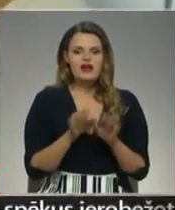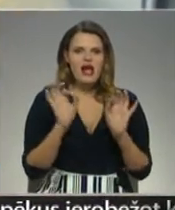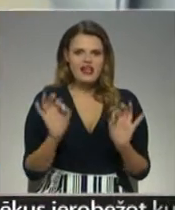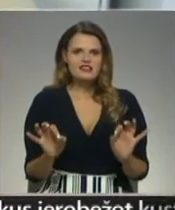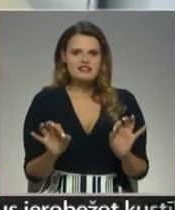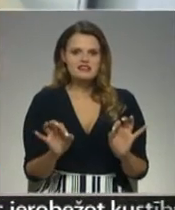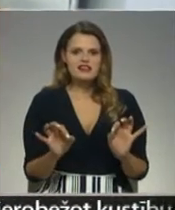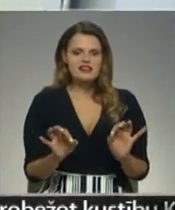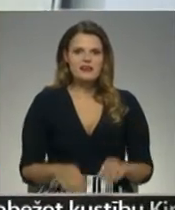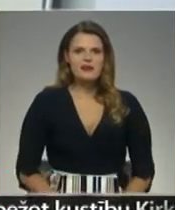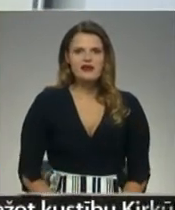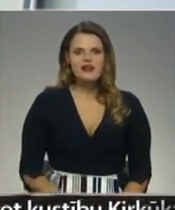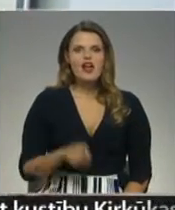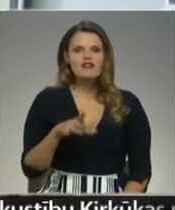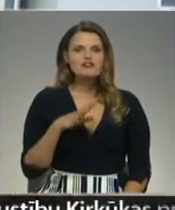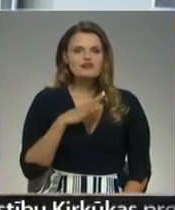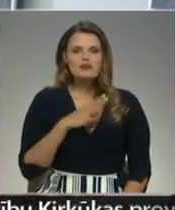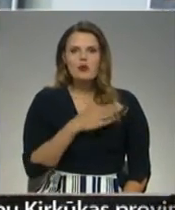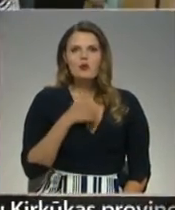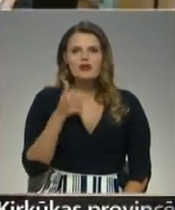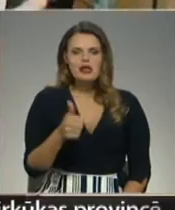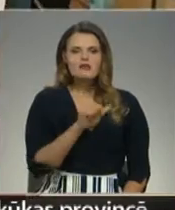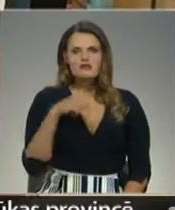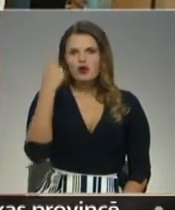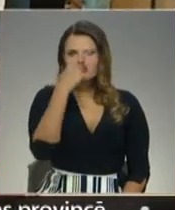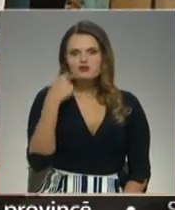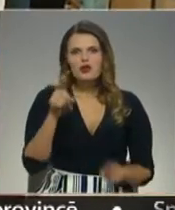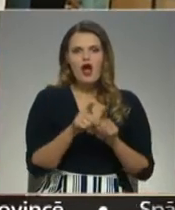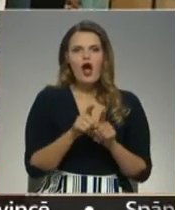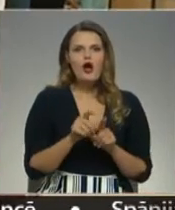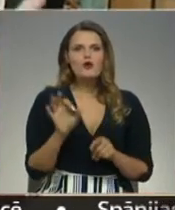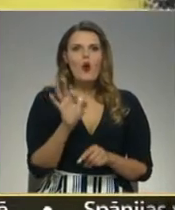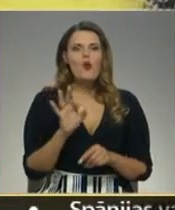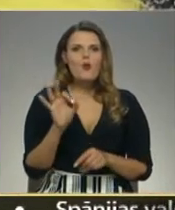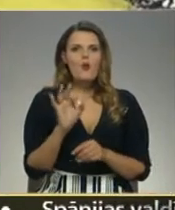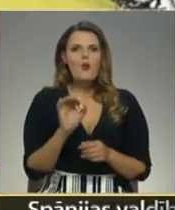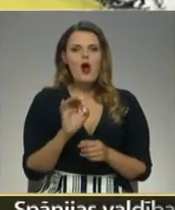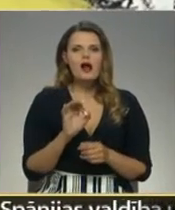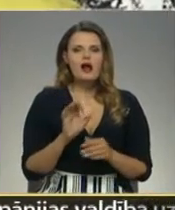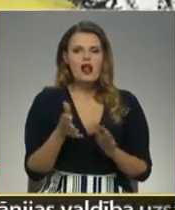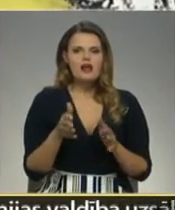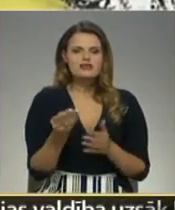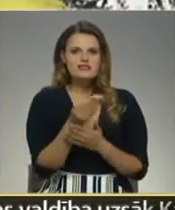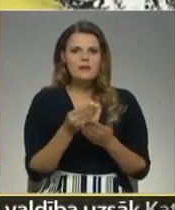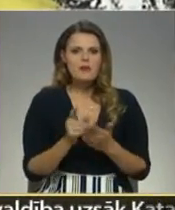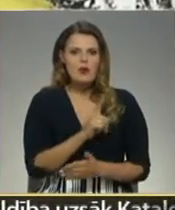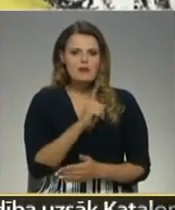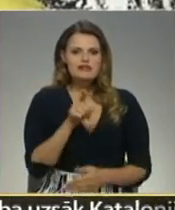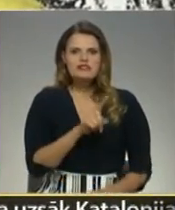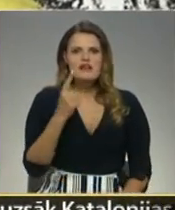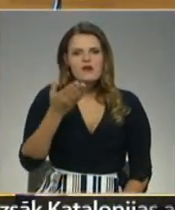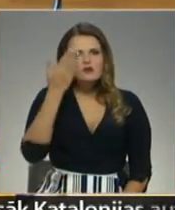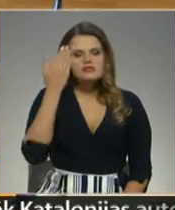īstenībā. Roberts Stārosts bijis izcils pašportretu, arī ogles zīmējuma meistars. Šī ir viena no senajām un